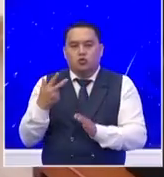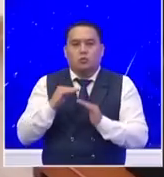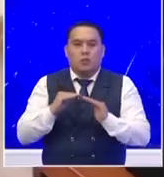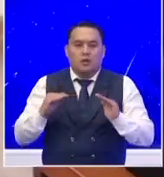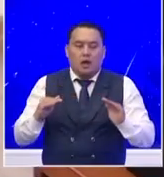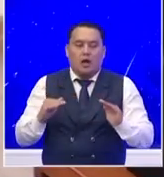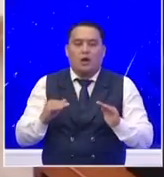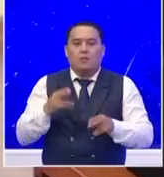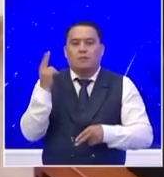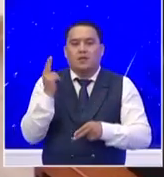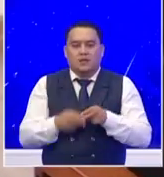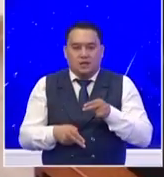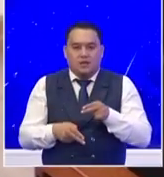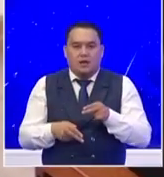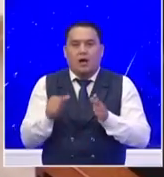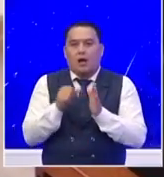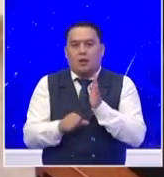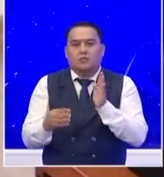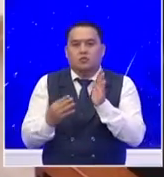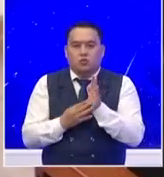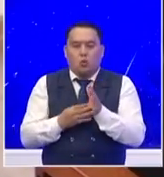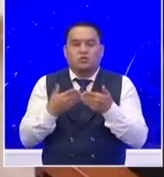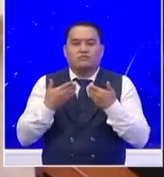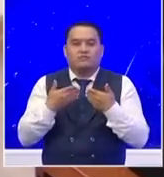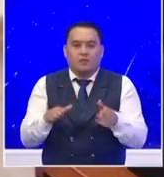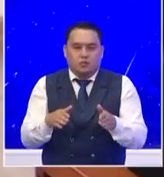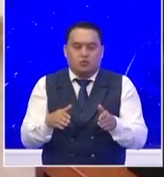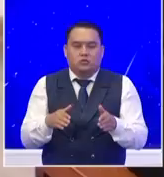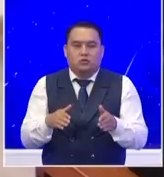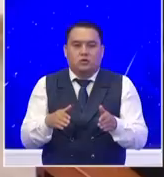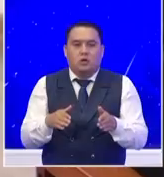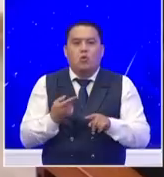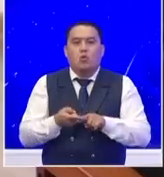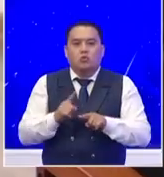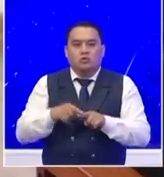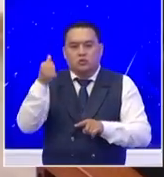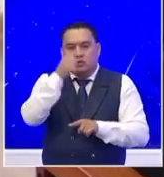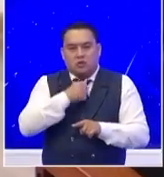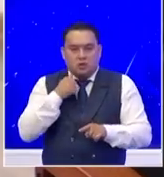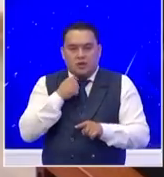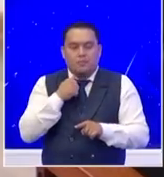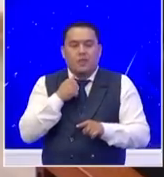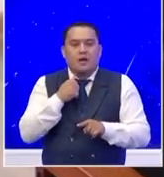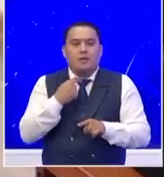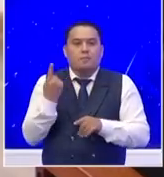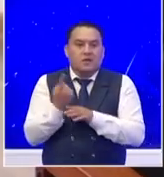бітірді. Оның ішінде 69 ғана түлек. Енді осы биылғы жылы бірінші сыныптарға біз